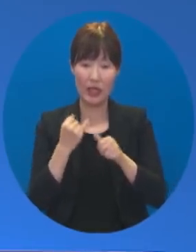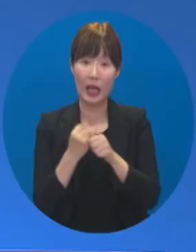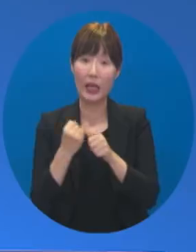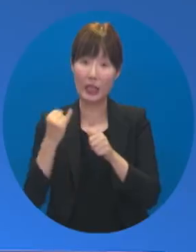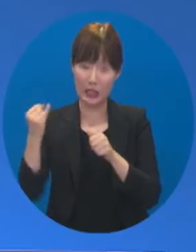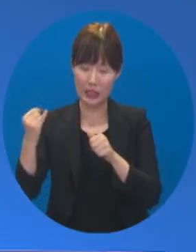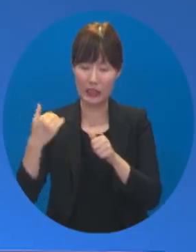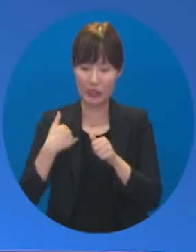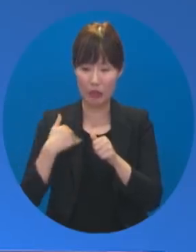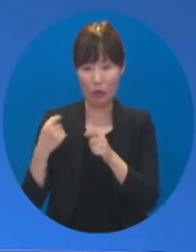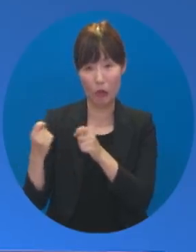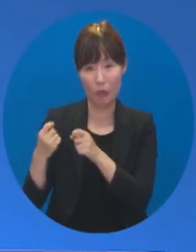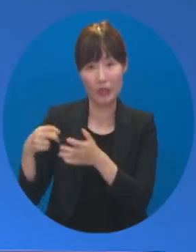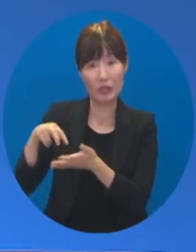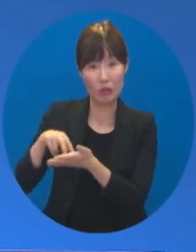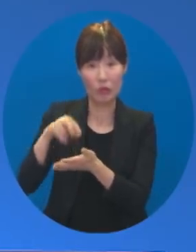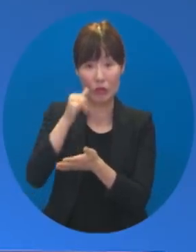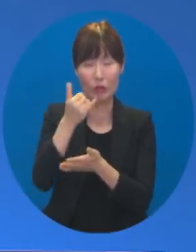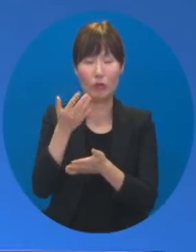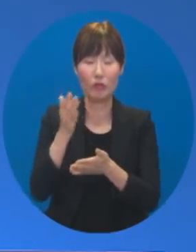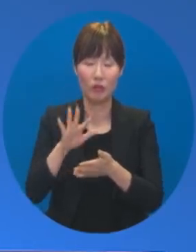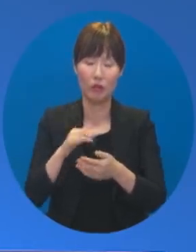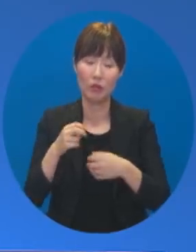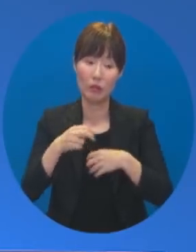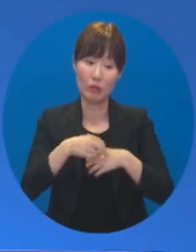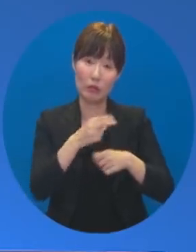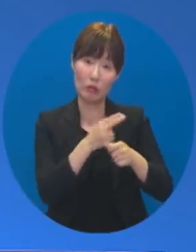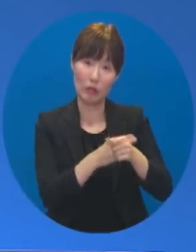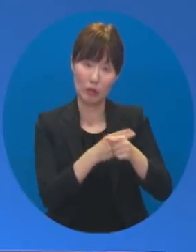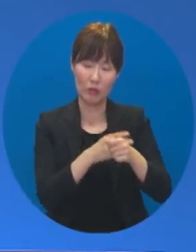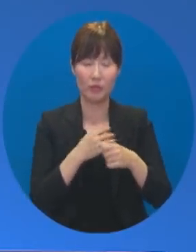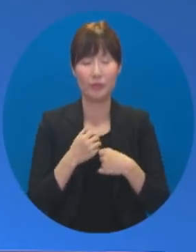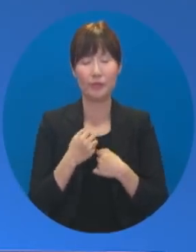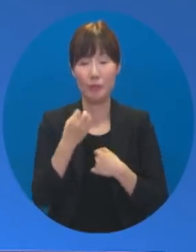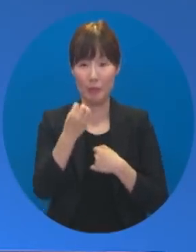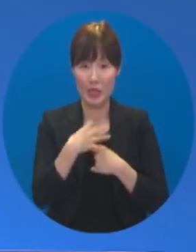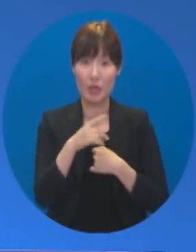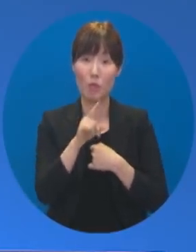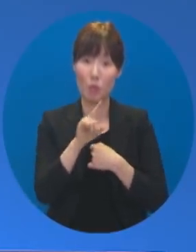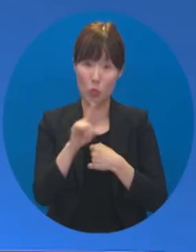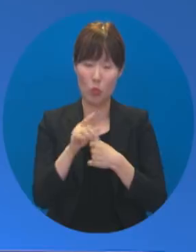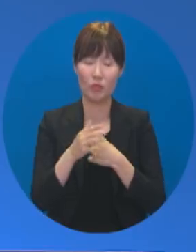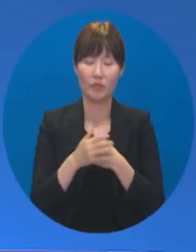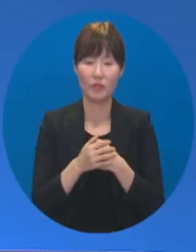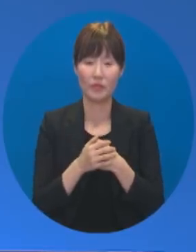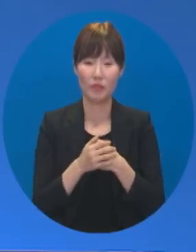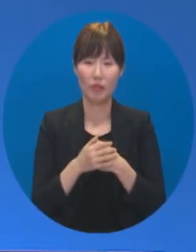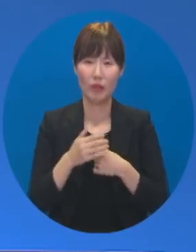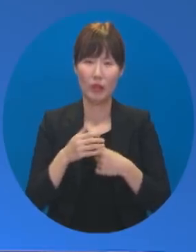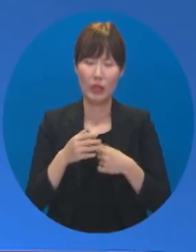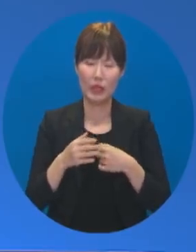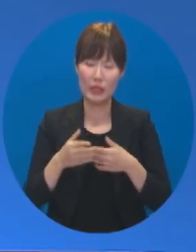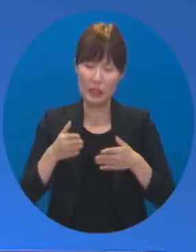있었는데 그때 의사 선생님께서 그렇게 얘기를 하셨어요. 이 아이가 선천성